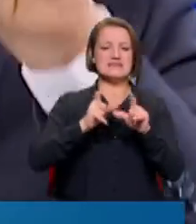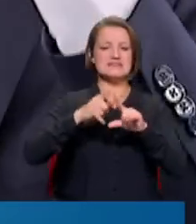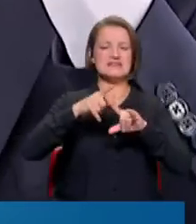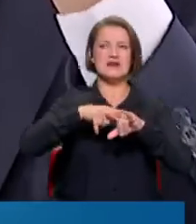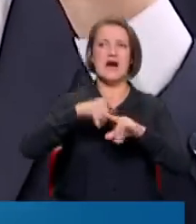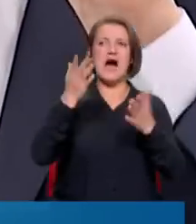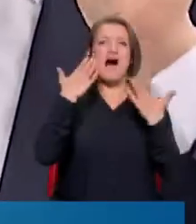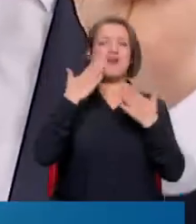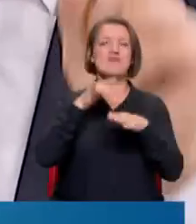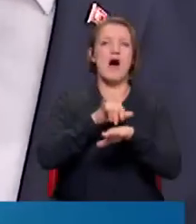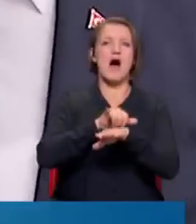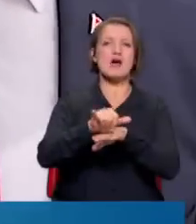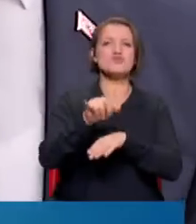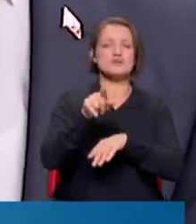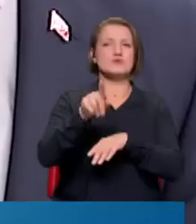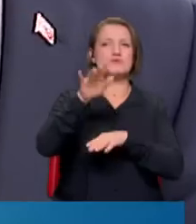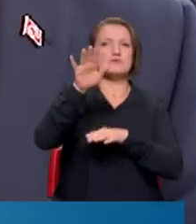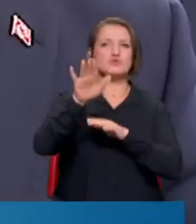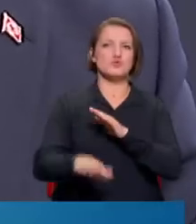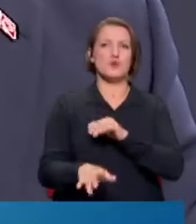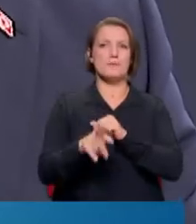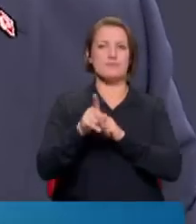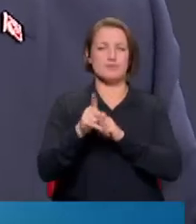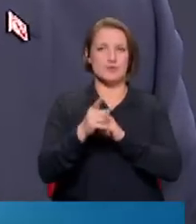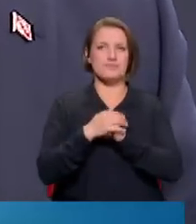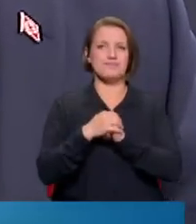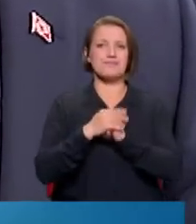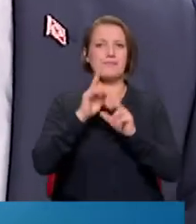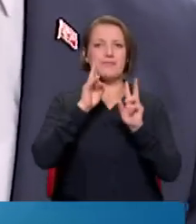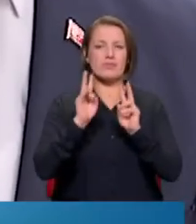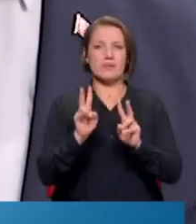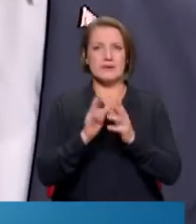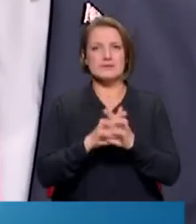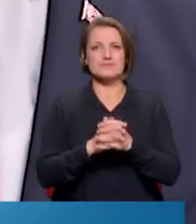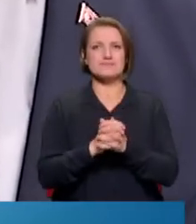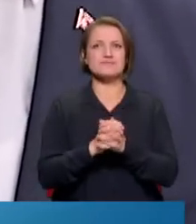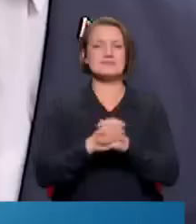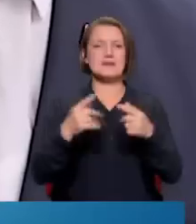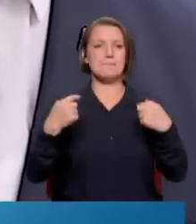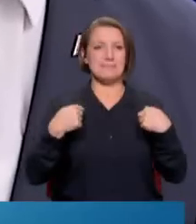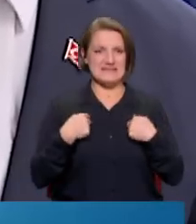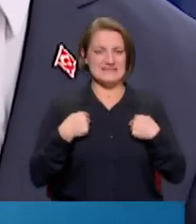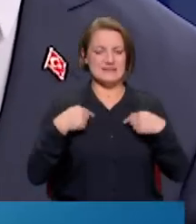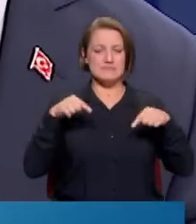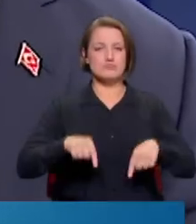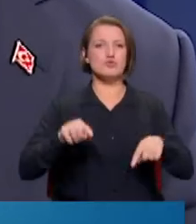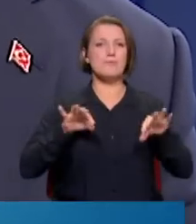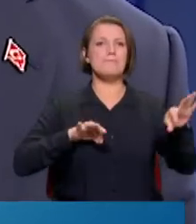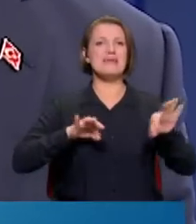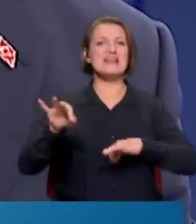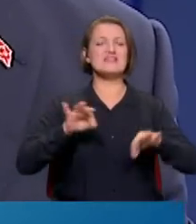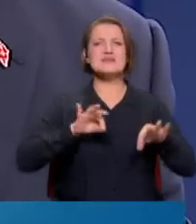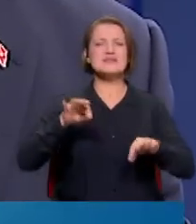algılamayın hava aracını düşürüyor bunu Eee göz önünde bulundurarak cevaplamanız rica ediyorum biz bu planın